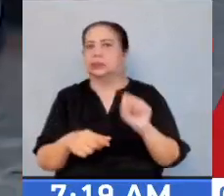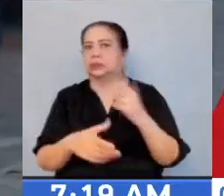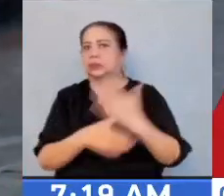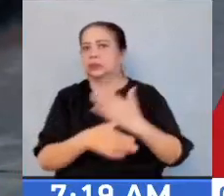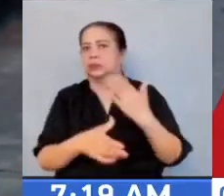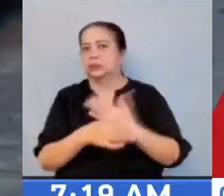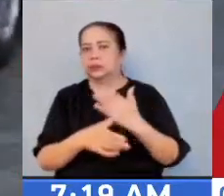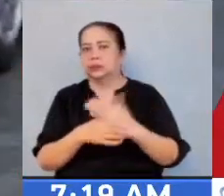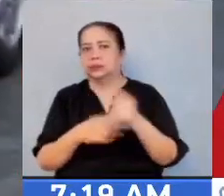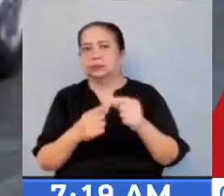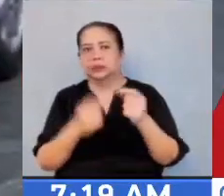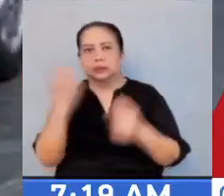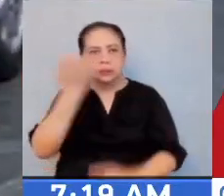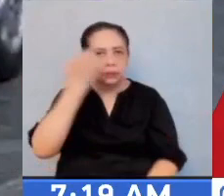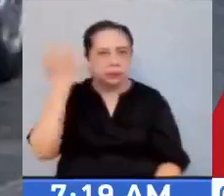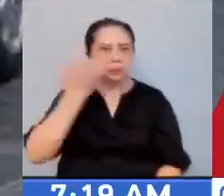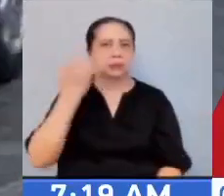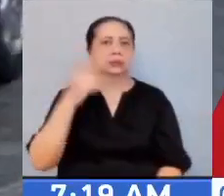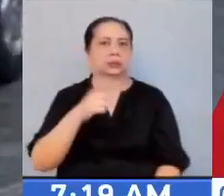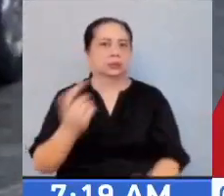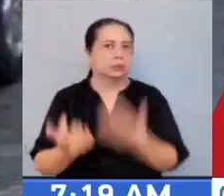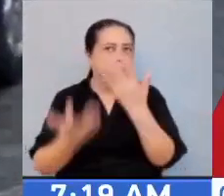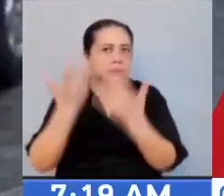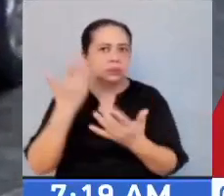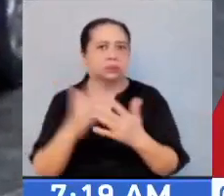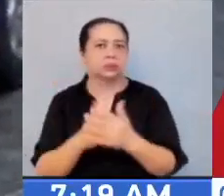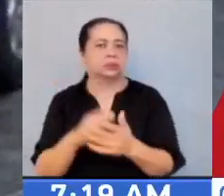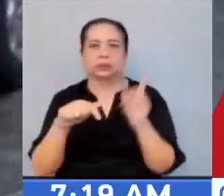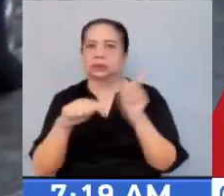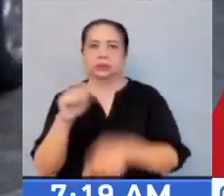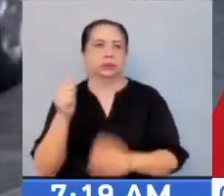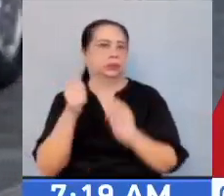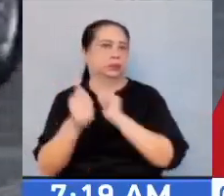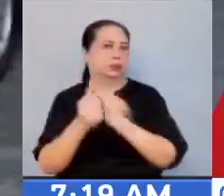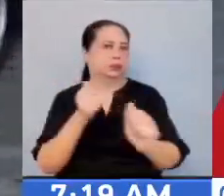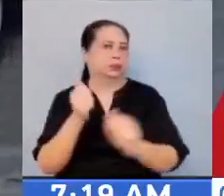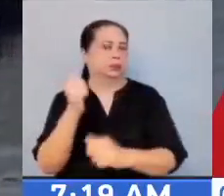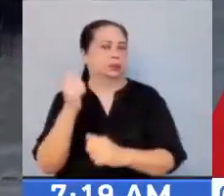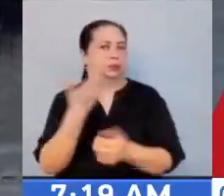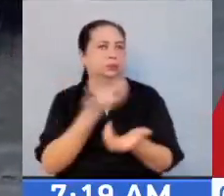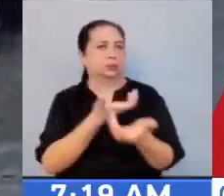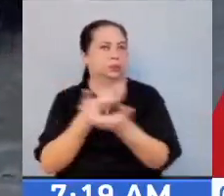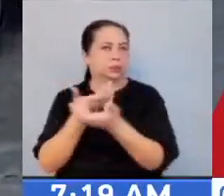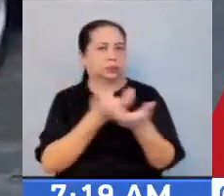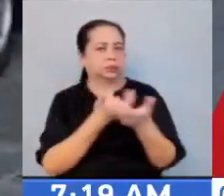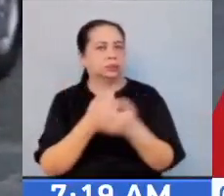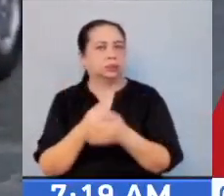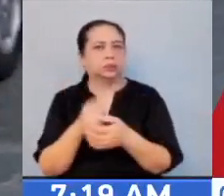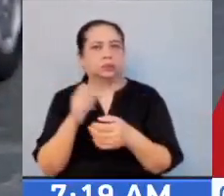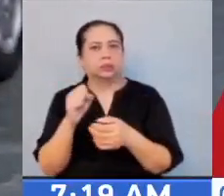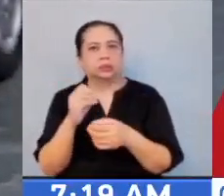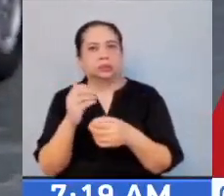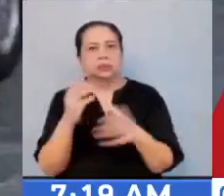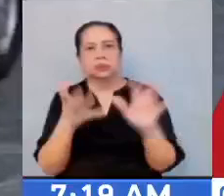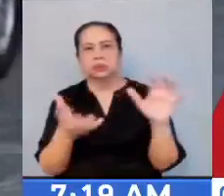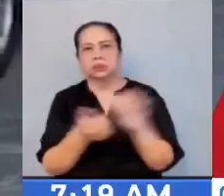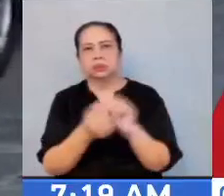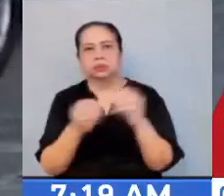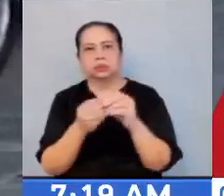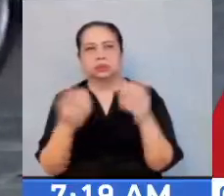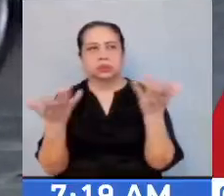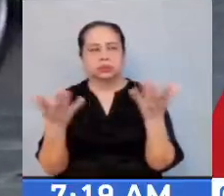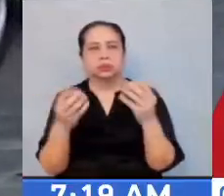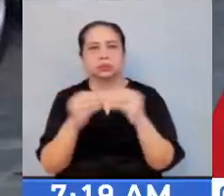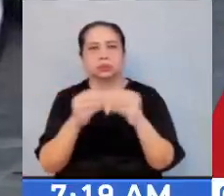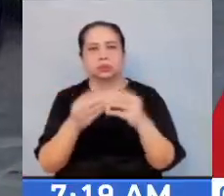emergency, halimbawa nga may sunog, hindi makakapasok agad yung bumbero, edi siyempre yung pinsala, imbis na maliit lang, ay lalaki pa. So